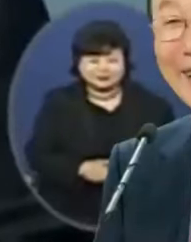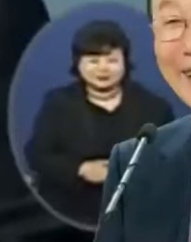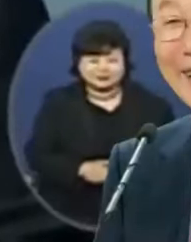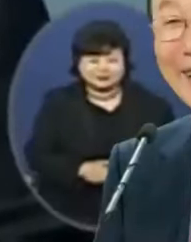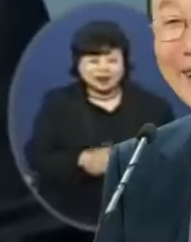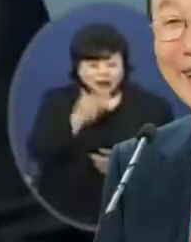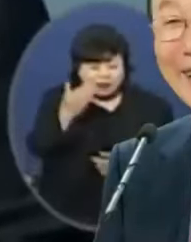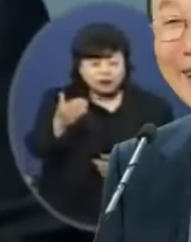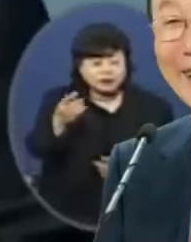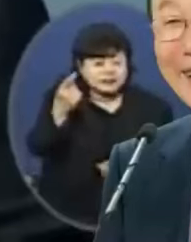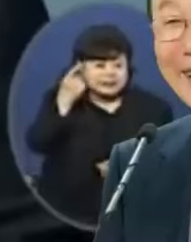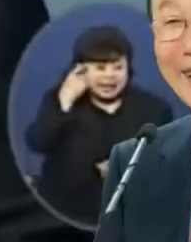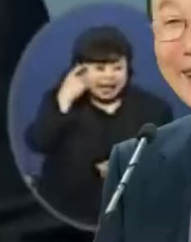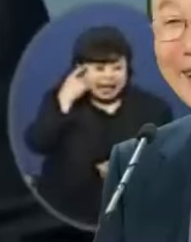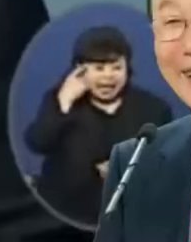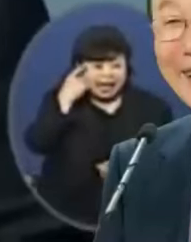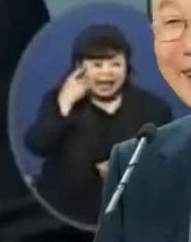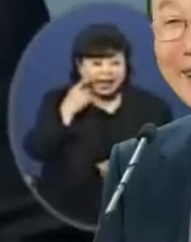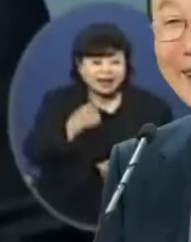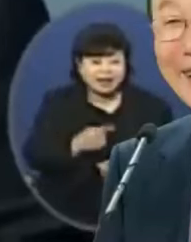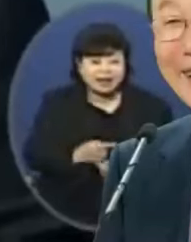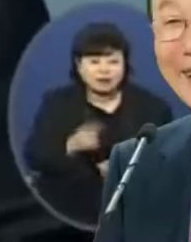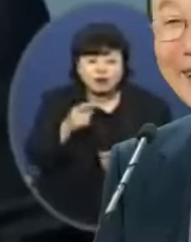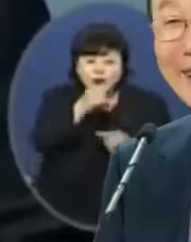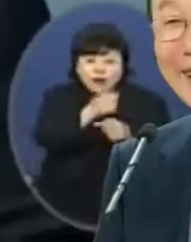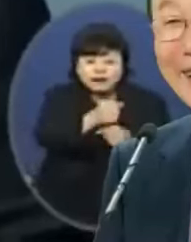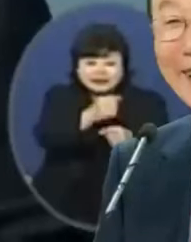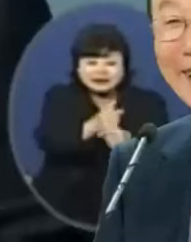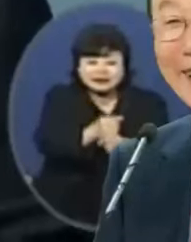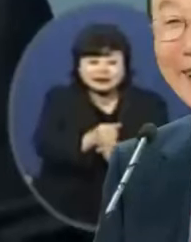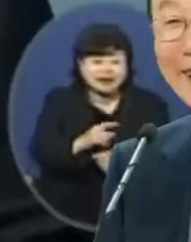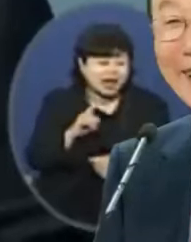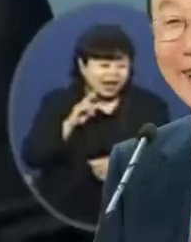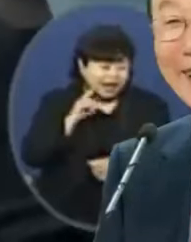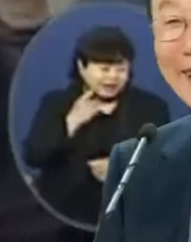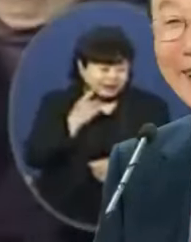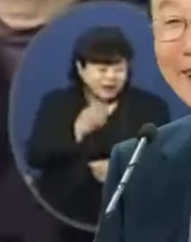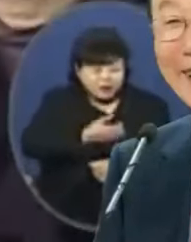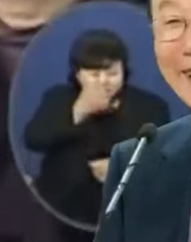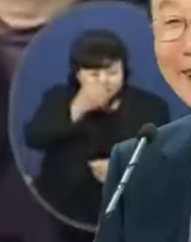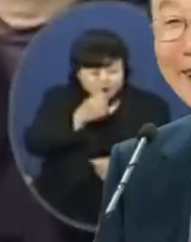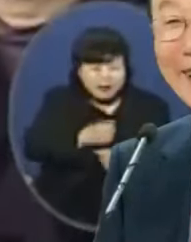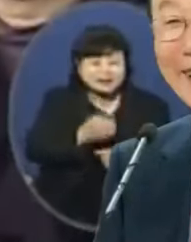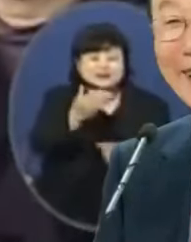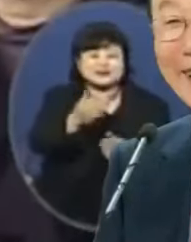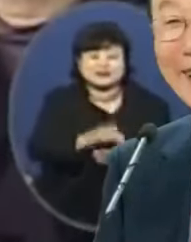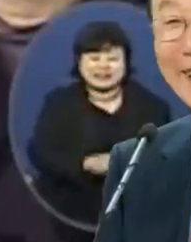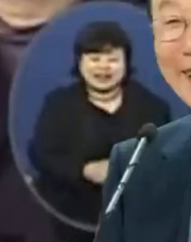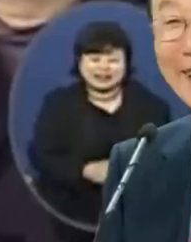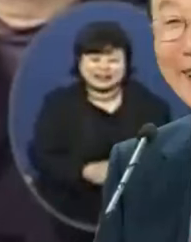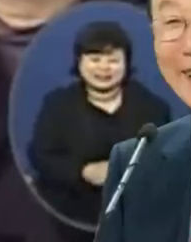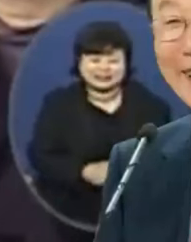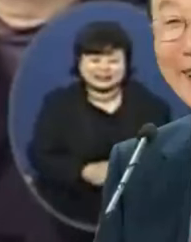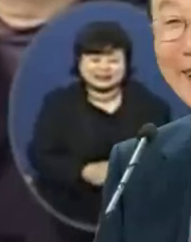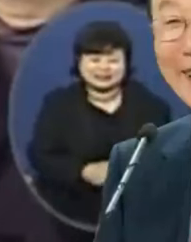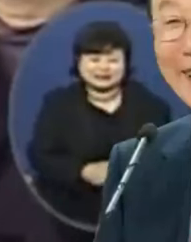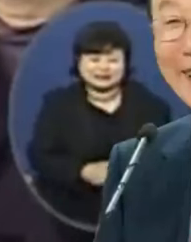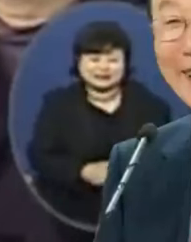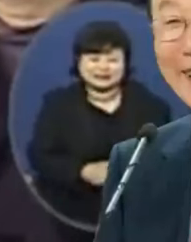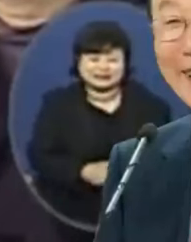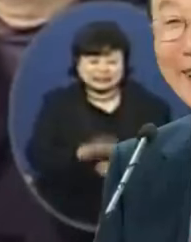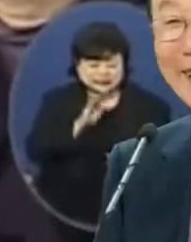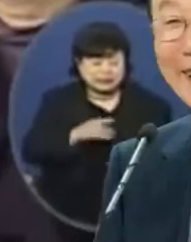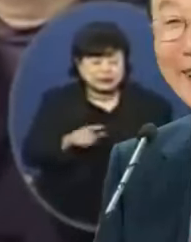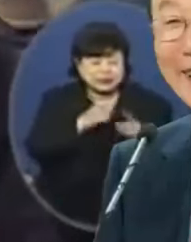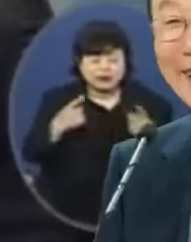그러면 여러분 그 생각이 무엇을 만들어내느냐? 아름다운 꿈을 꾸게 만들어주는 것입니다. 내가 이렇게 사는 것은 잘못